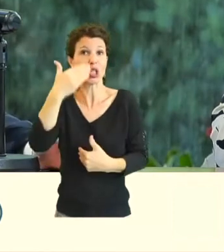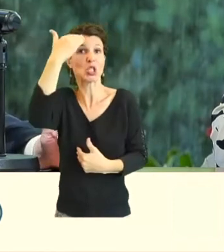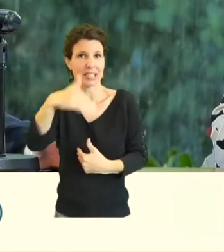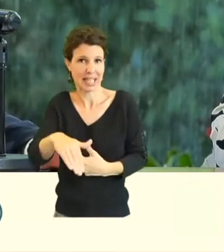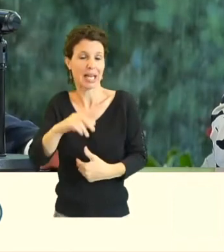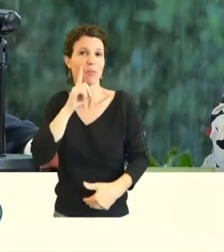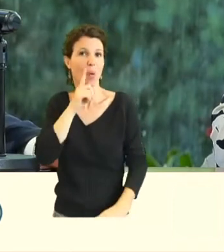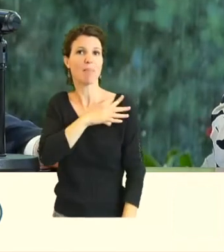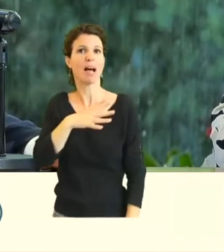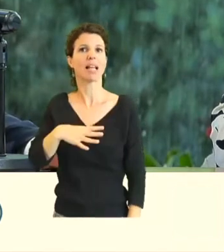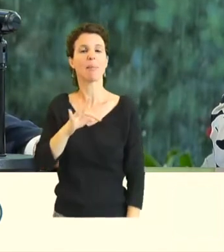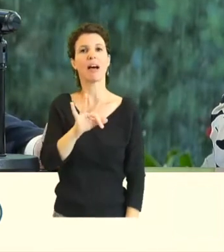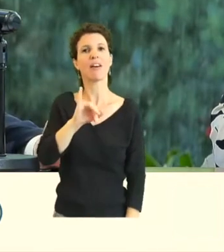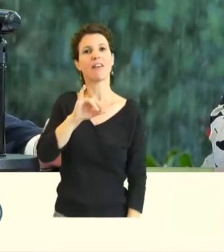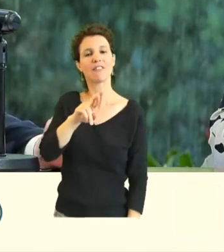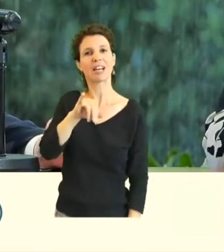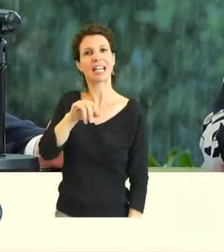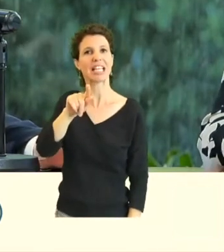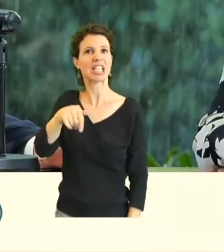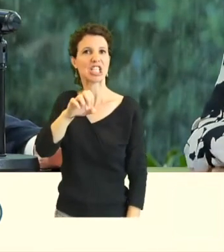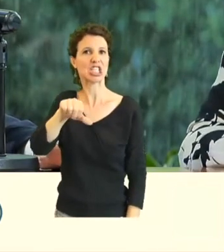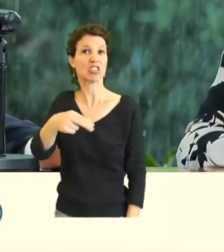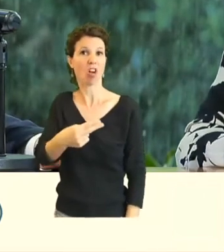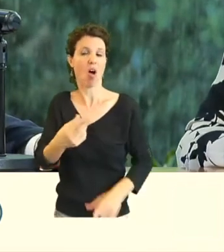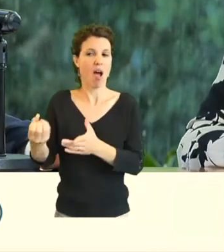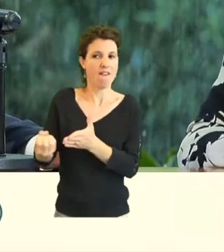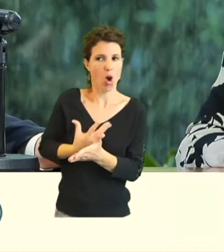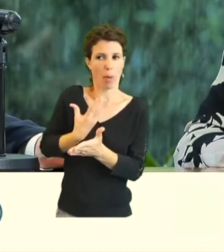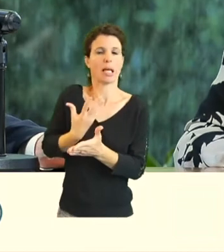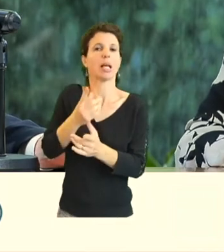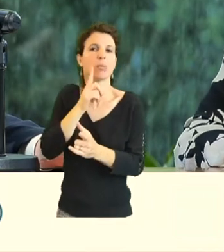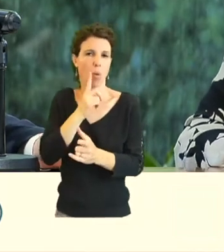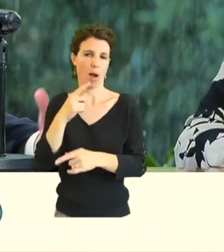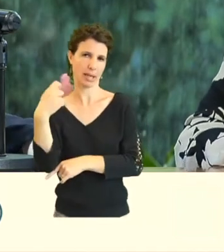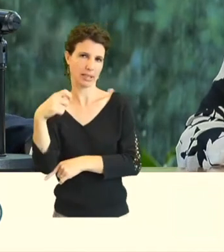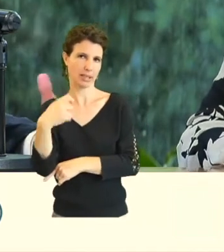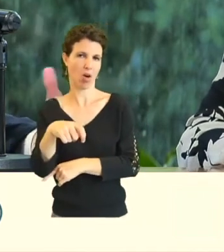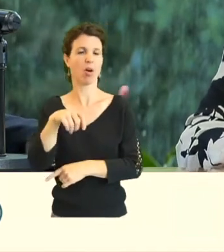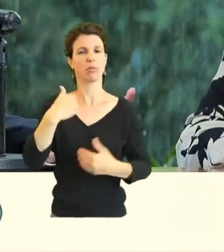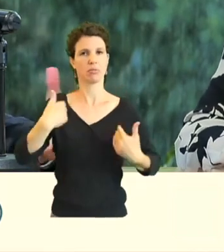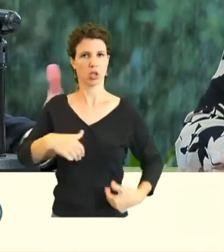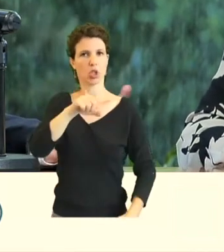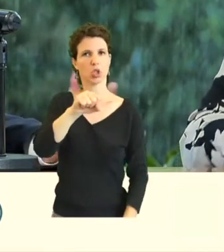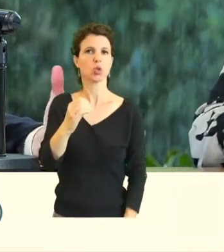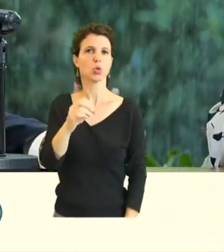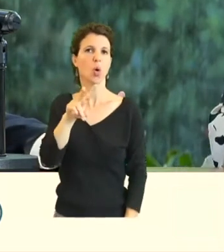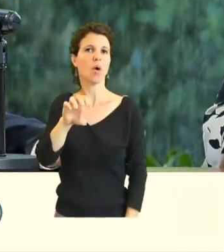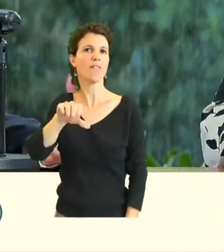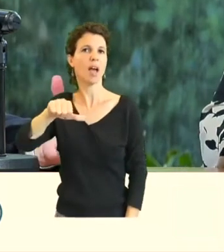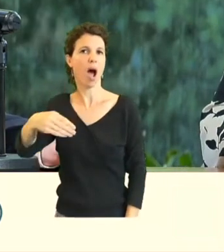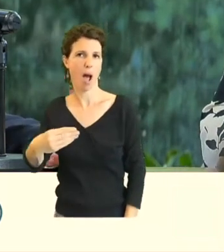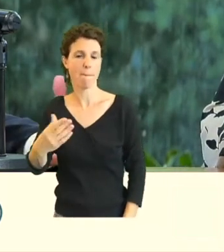Prigent avait eu la délicatesse de m'en informer en ma qualité de président de la SOLEAM. Bon, ça signifie aussi, hein, quand même,